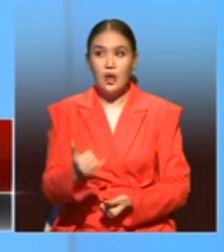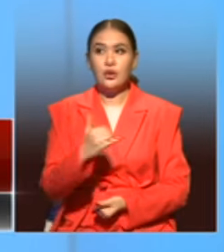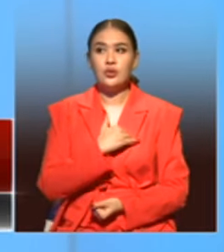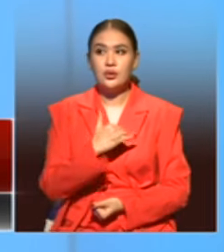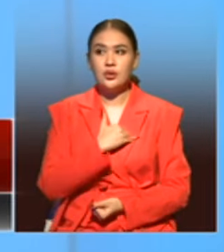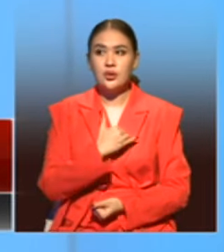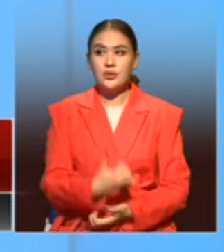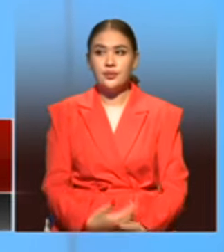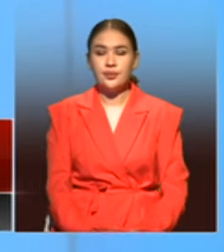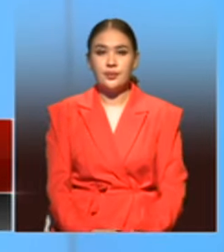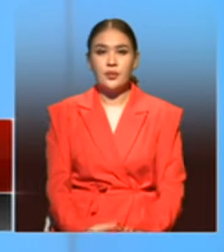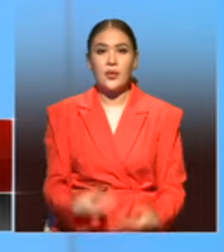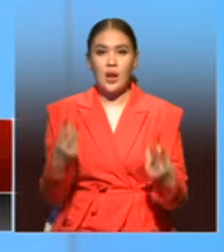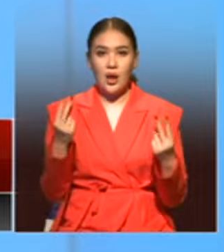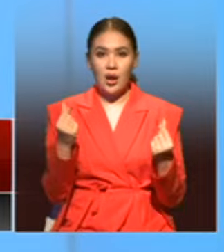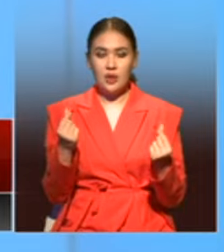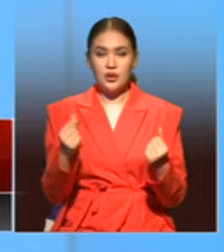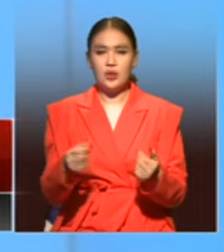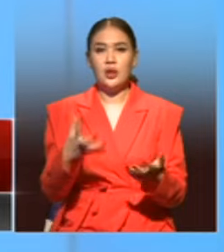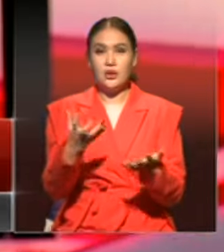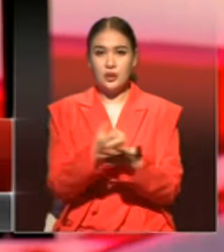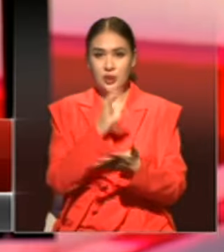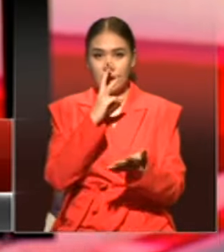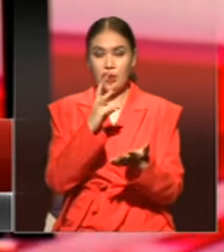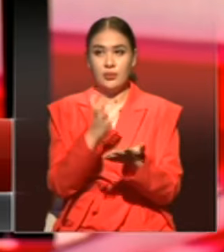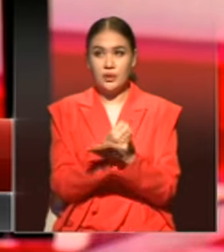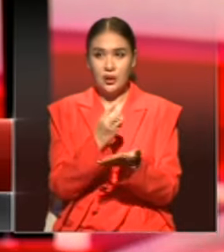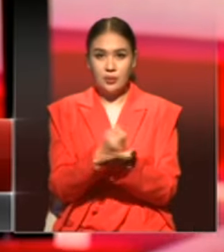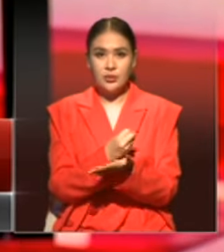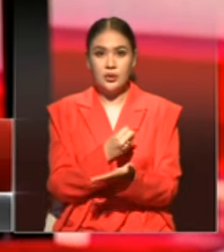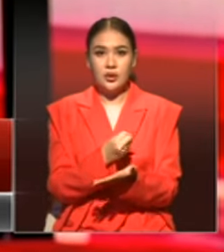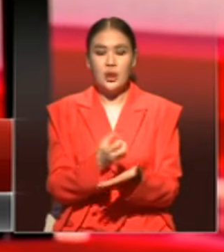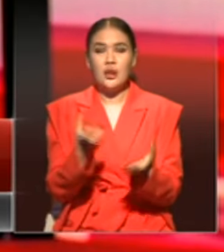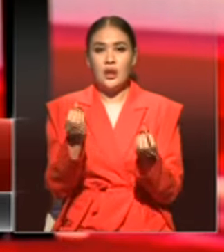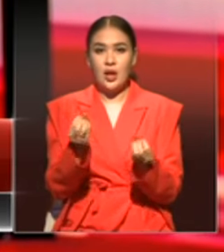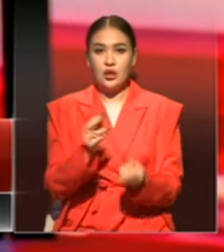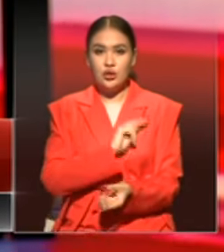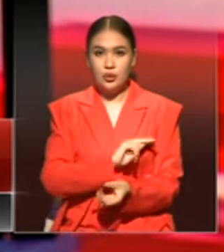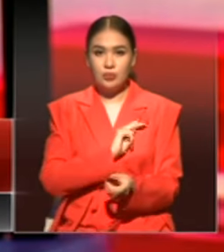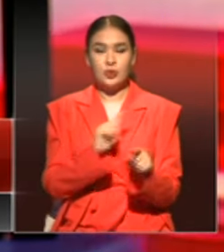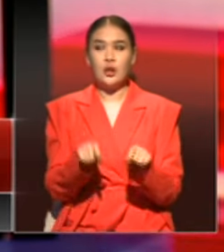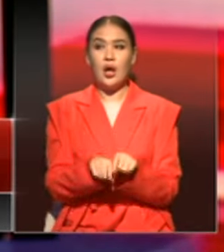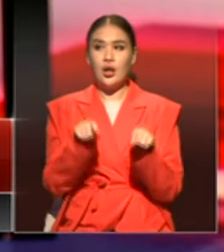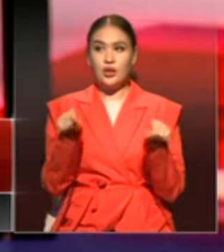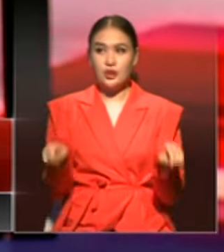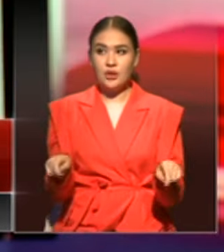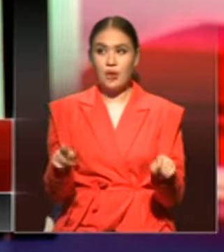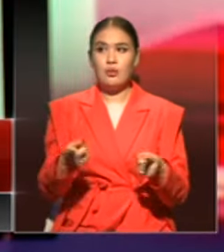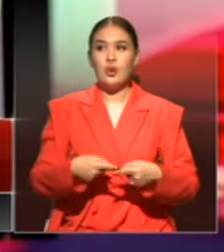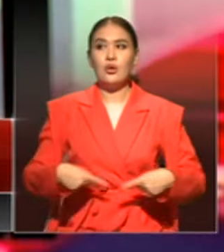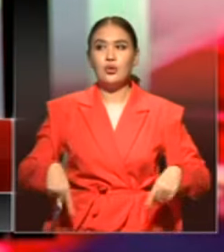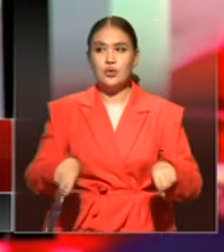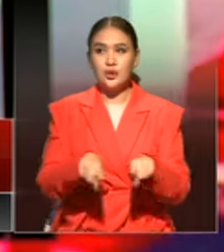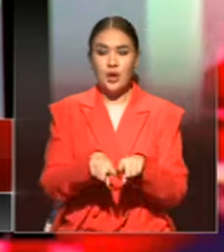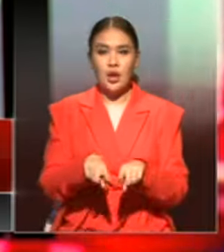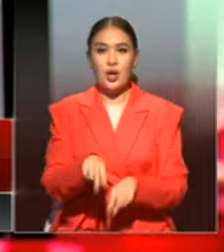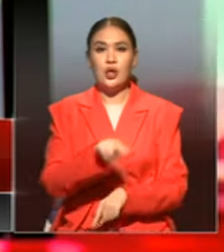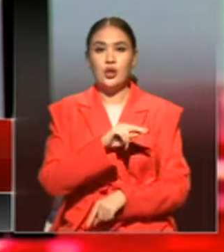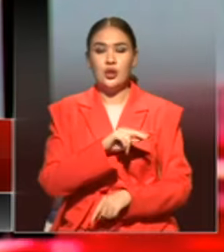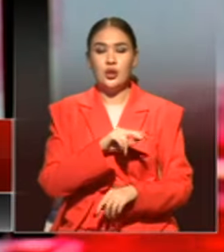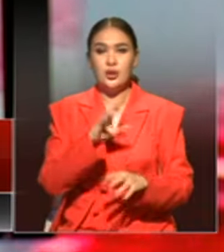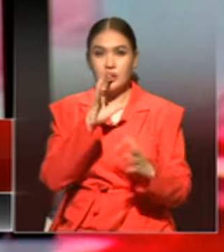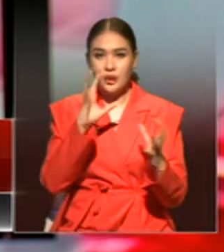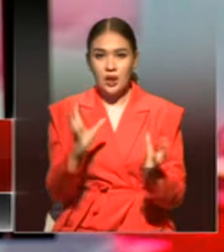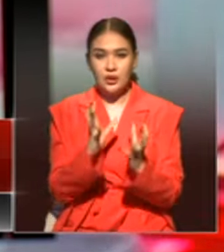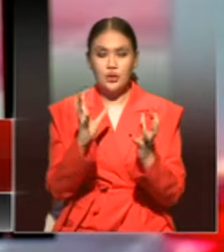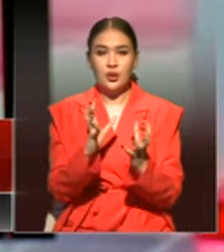өзіміз жаңағы табыс көзін таба отырып, тағы да жұмыс орындарын аша отырып, қоршаған ортаны сақтап қалуға